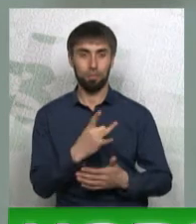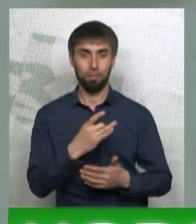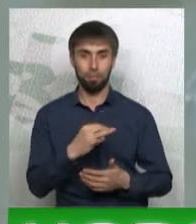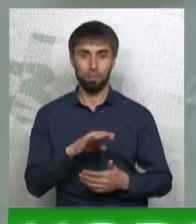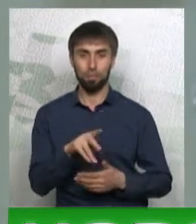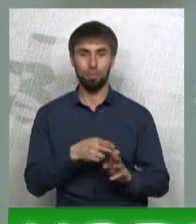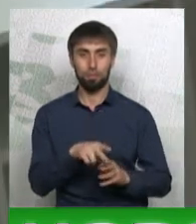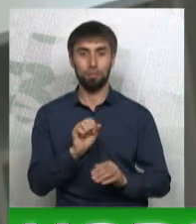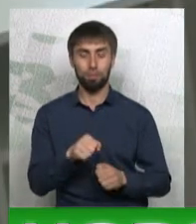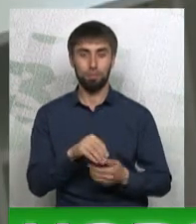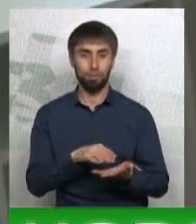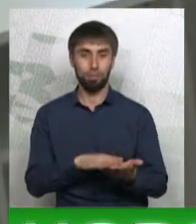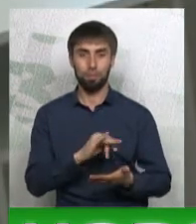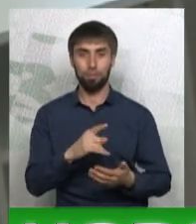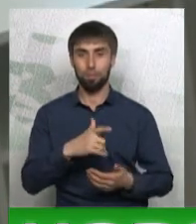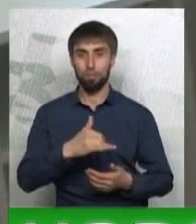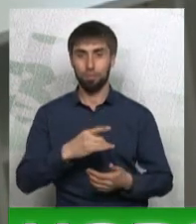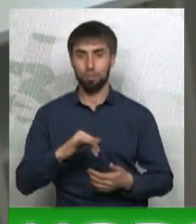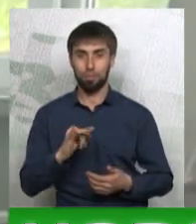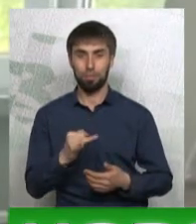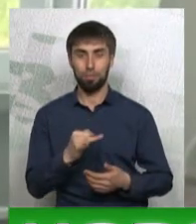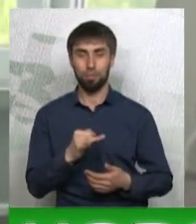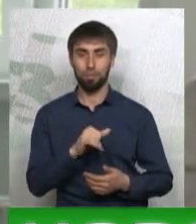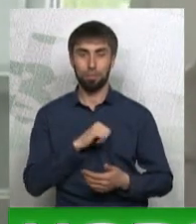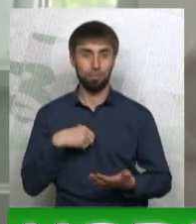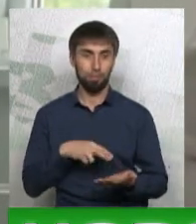на вакцинацию можно и через сайт госуслуг, либо прийти самим в